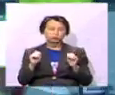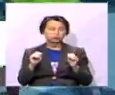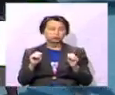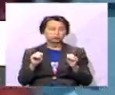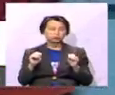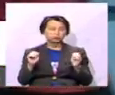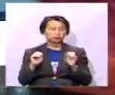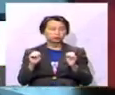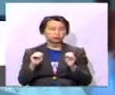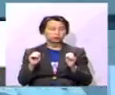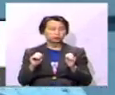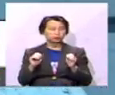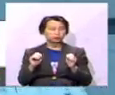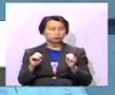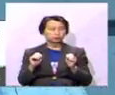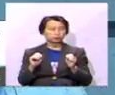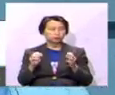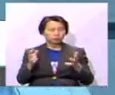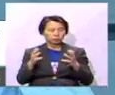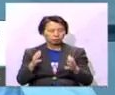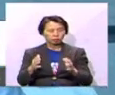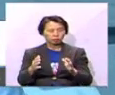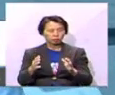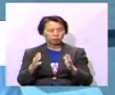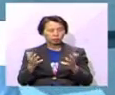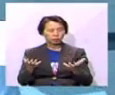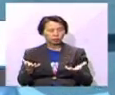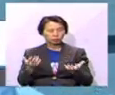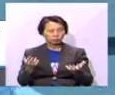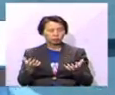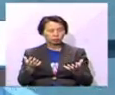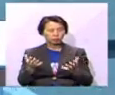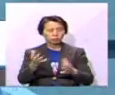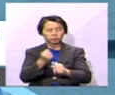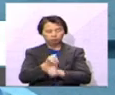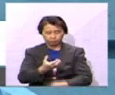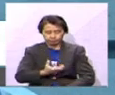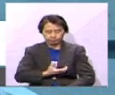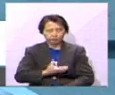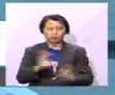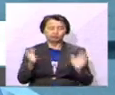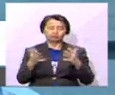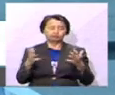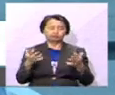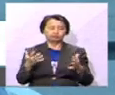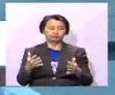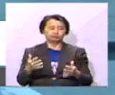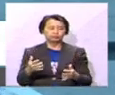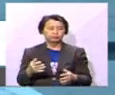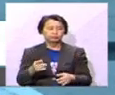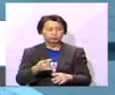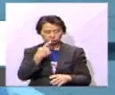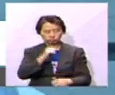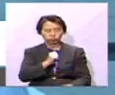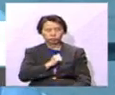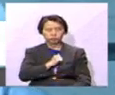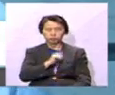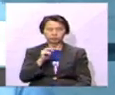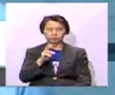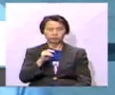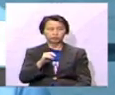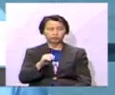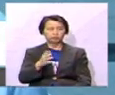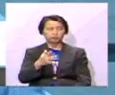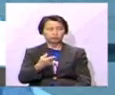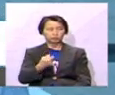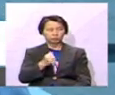orang kata nak mendapat pingat dan lain-lain untuk diri sendiri. So, daripada